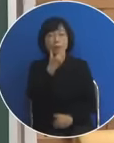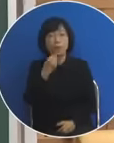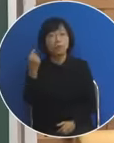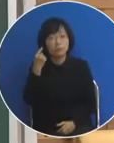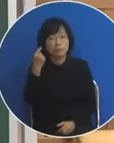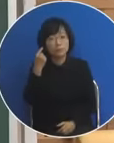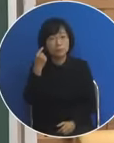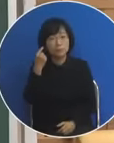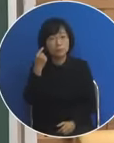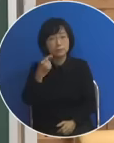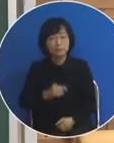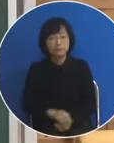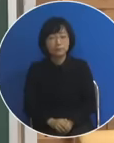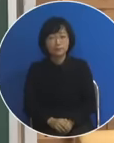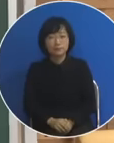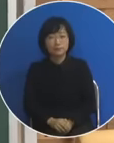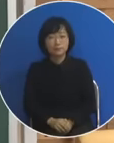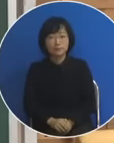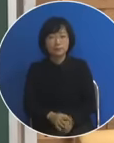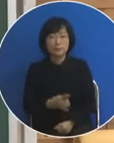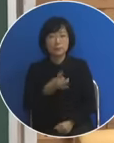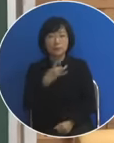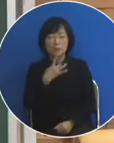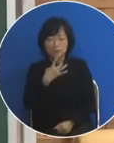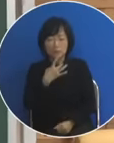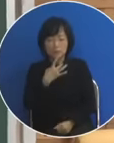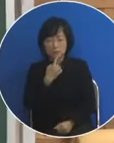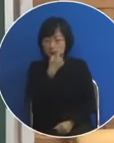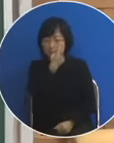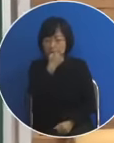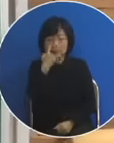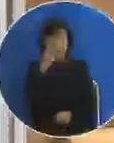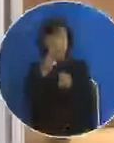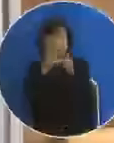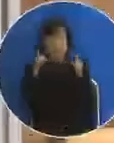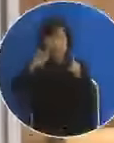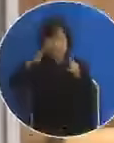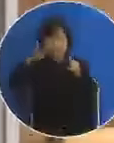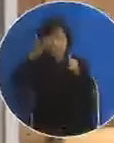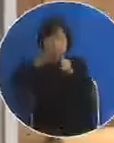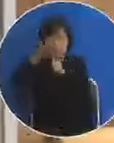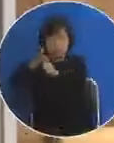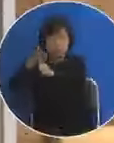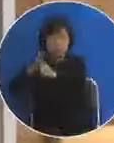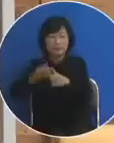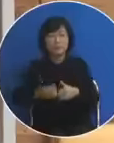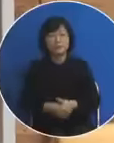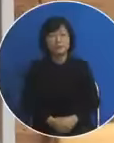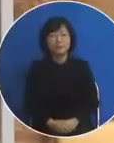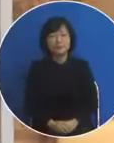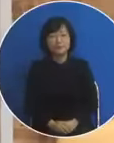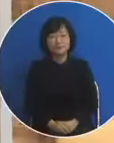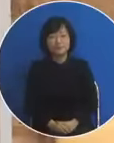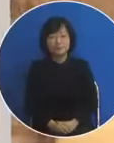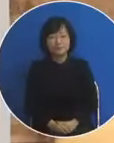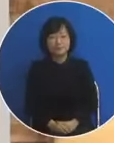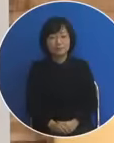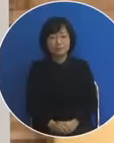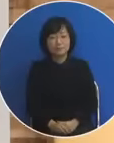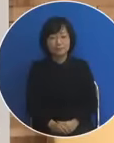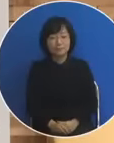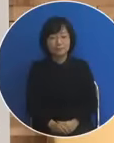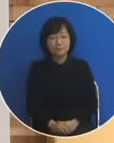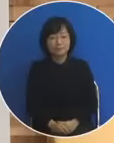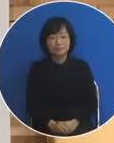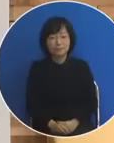아니고 오직 증인 되어야 됩니다. That is the complete gospel, but you're not just witnesses of Jesus, you're witnesses of only Jesus. 예수를 전하는 게